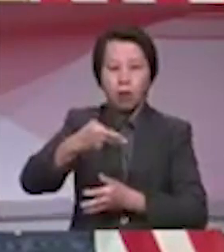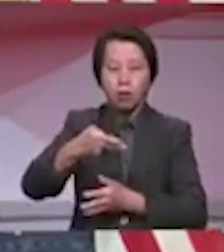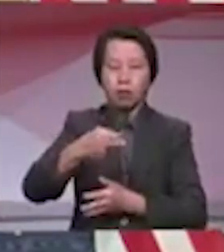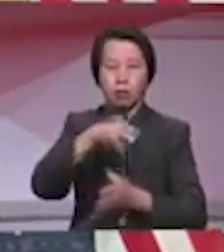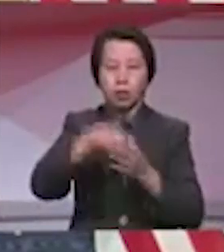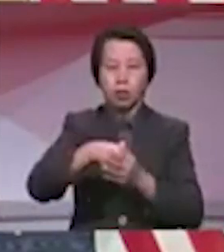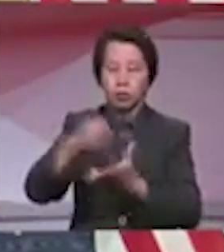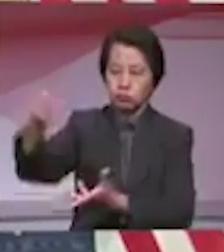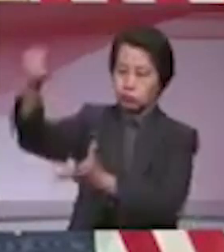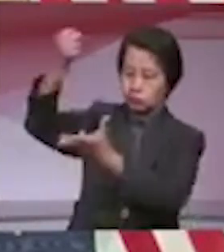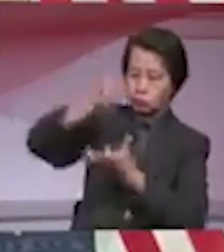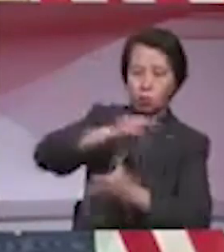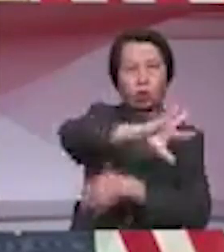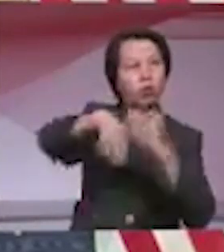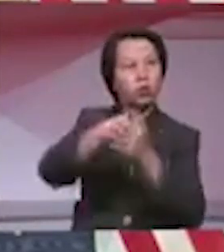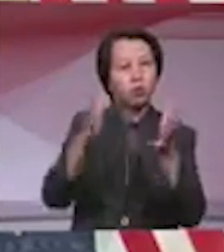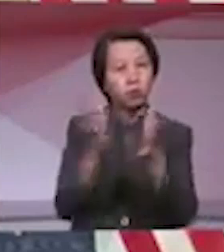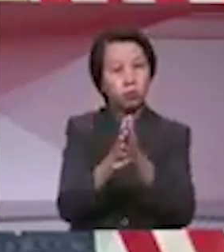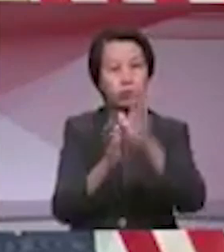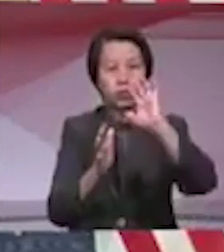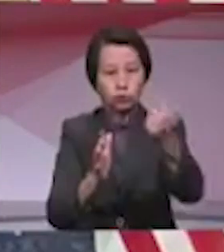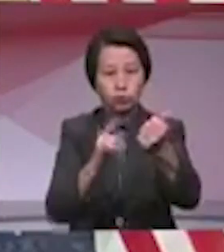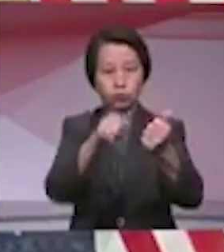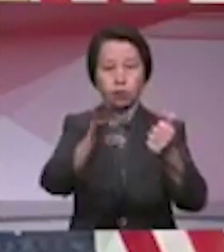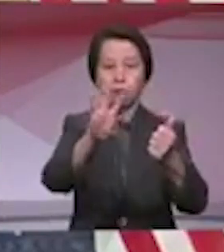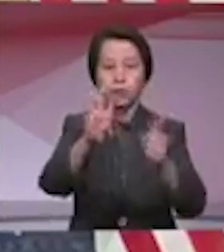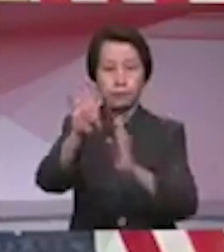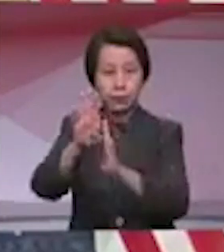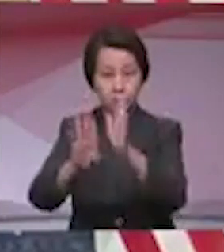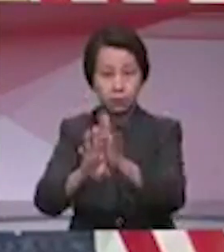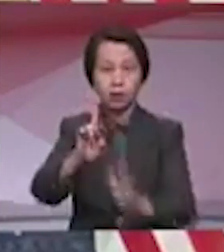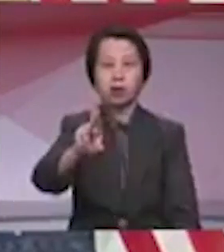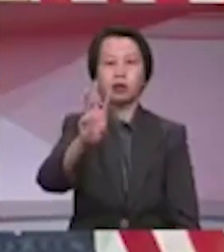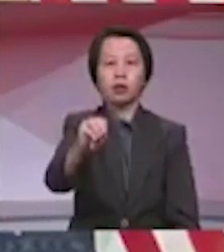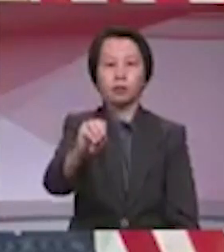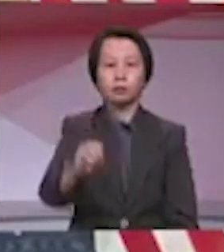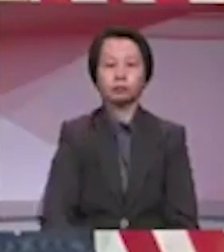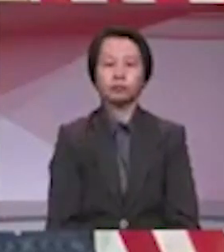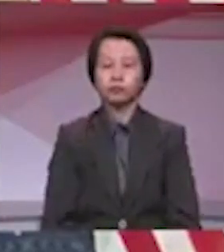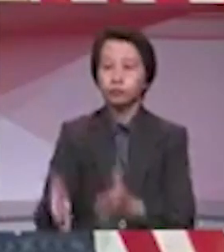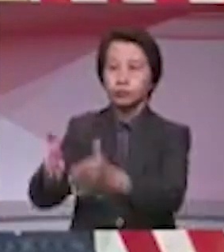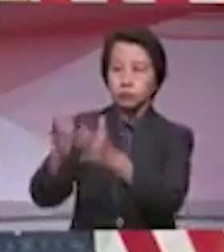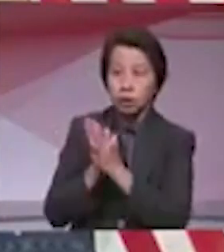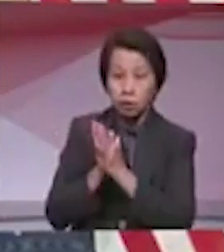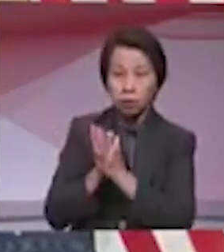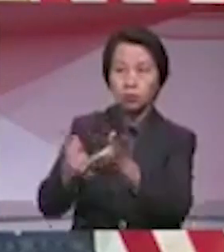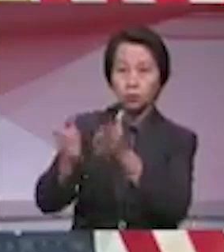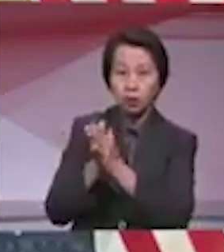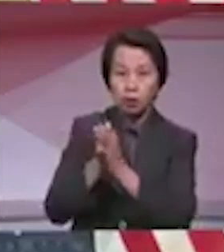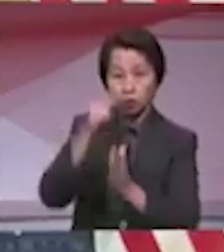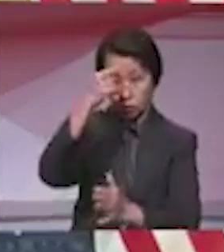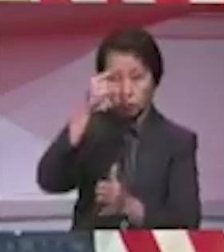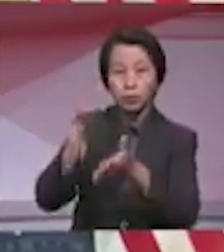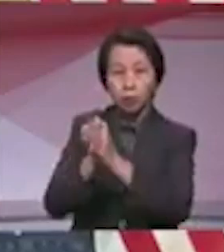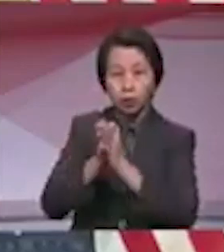melibatkan peruntukan sebanyak 10.4 bilion ringgit. Permohonan untuk program subsidi upah